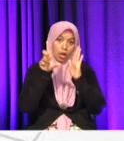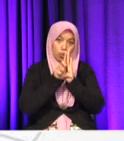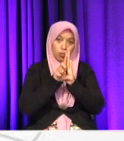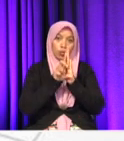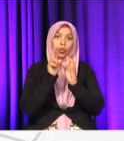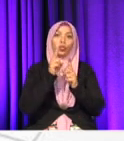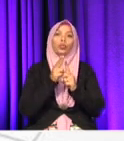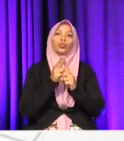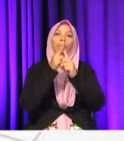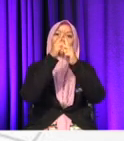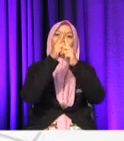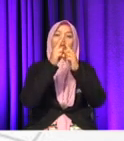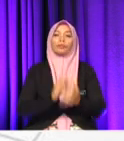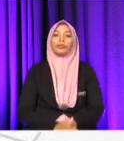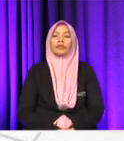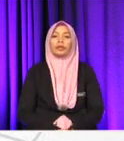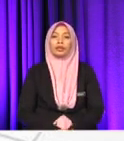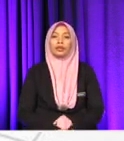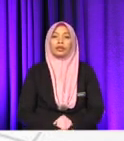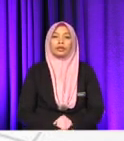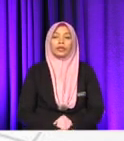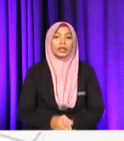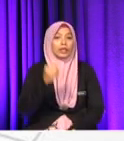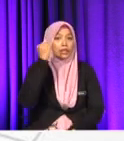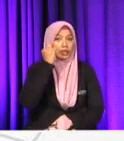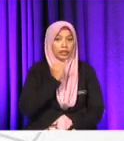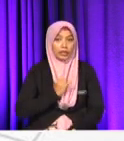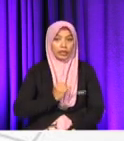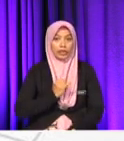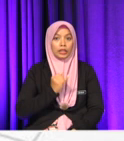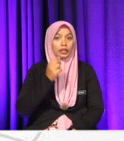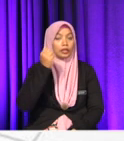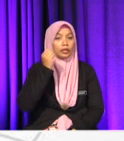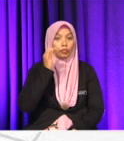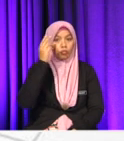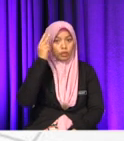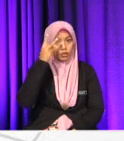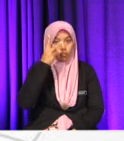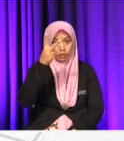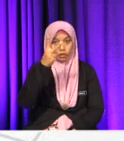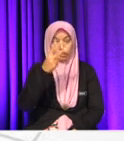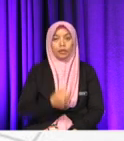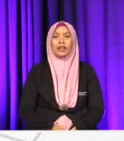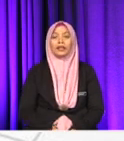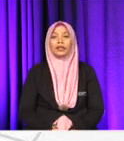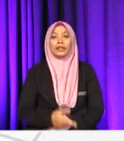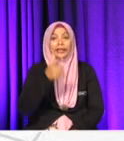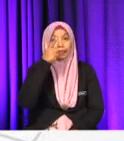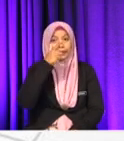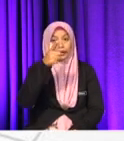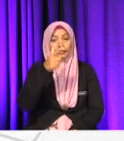sebuah logo jadi logo juga sebagai identity visual yang ringkas dan mudah diingati oleh audience Oke demikian